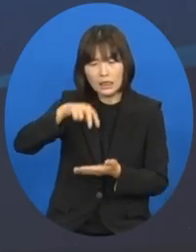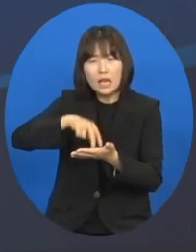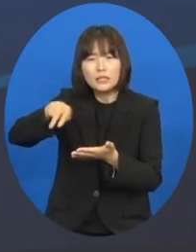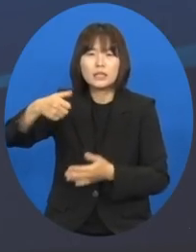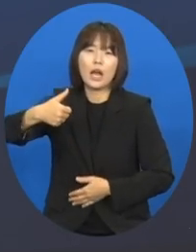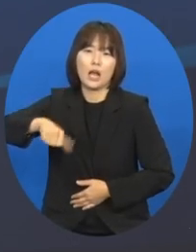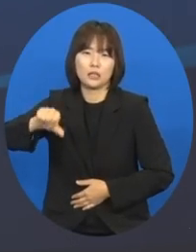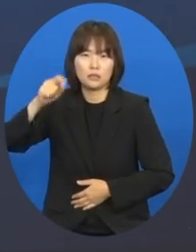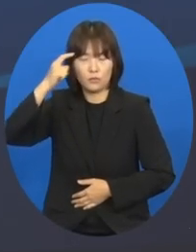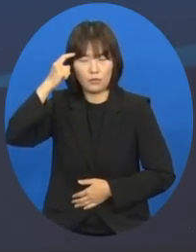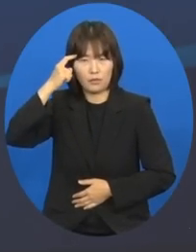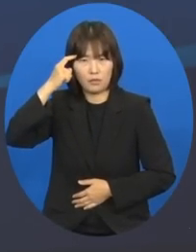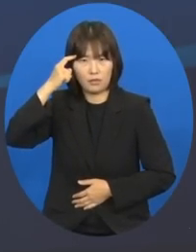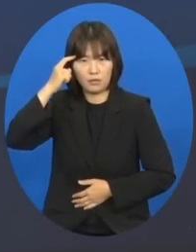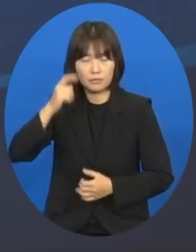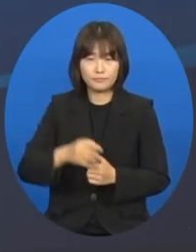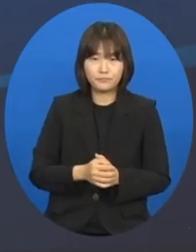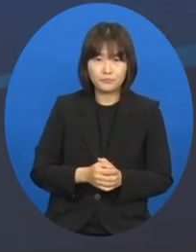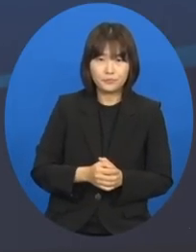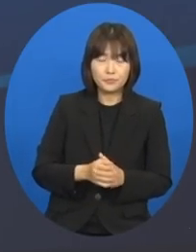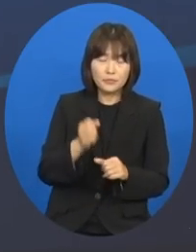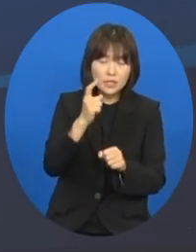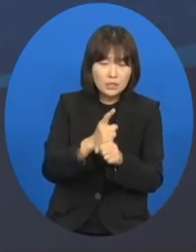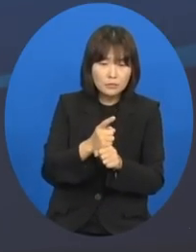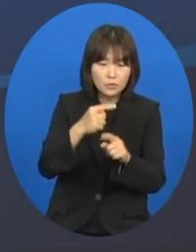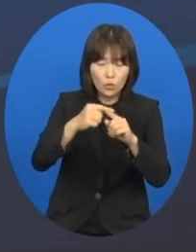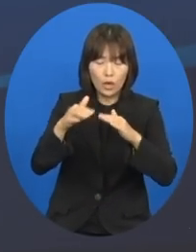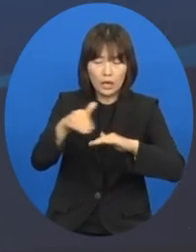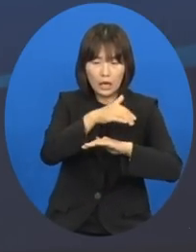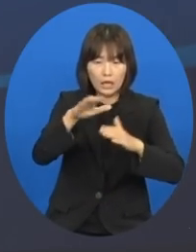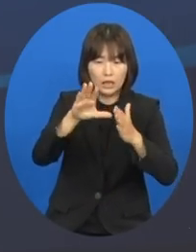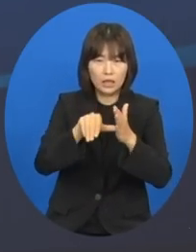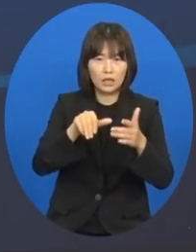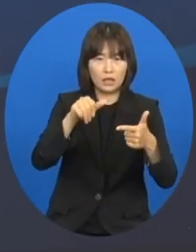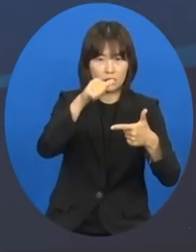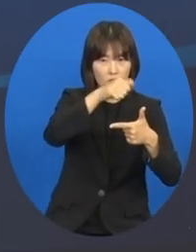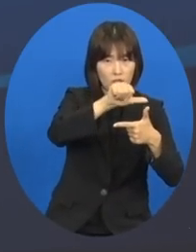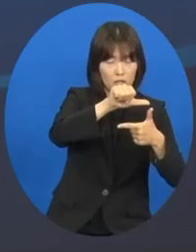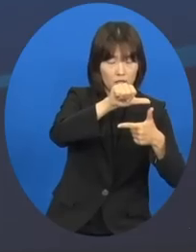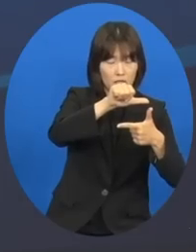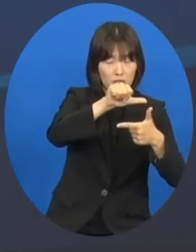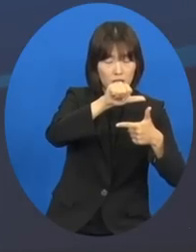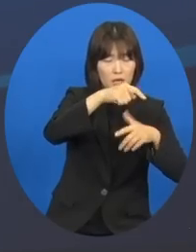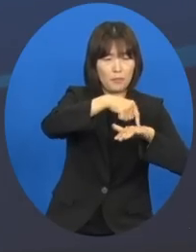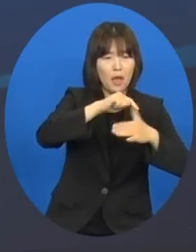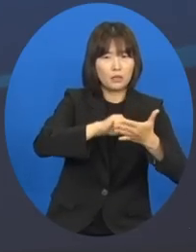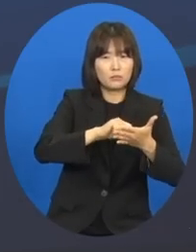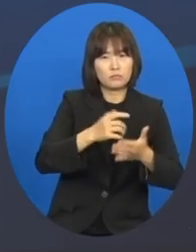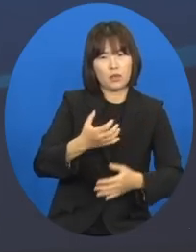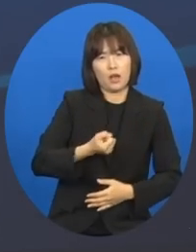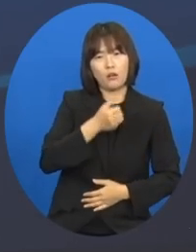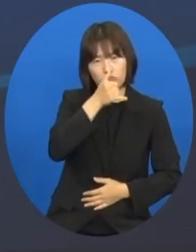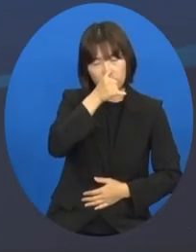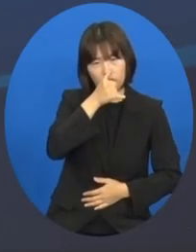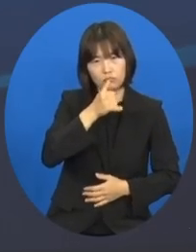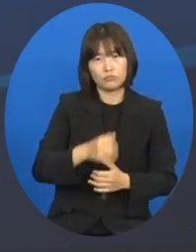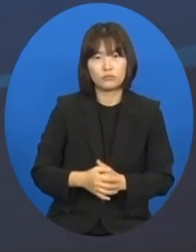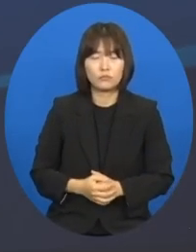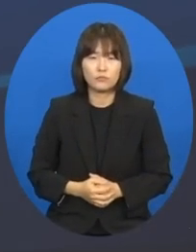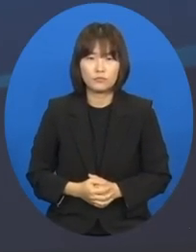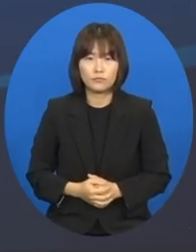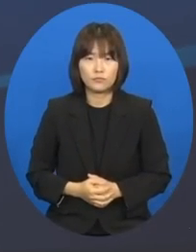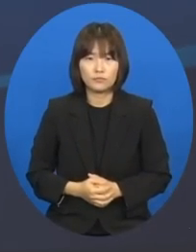이미 교회를 다니면서 첫째 아들의 심리를 갖고 있는 거예요 첫째 아들의 관점이 우리에게 많이